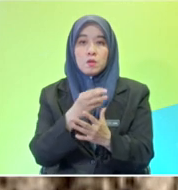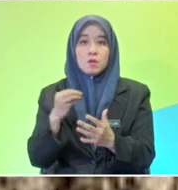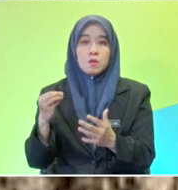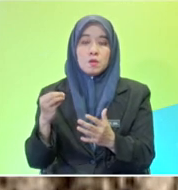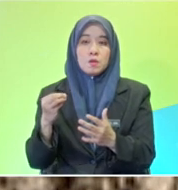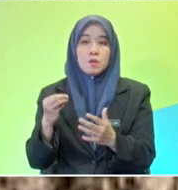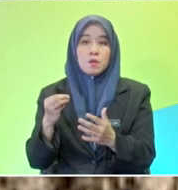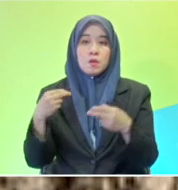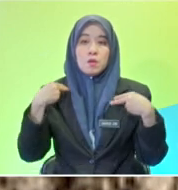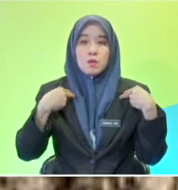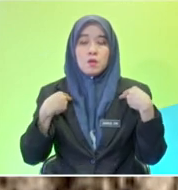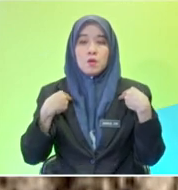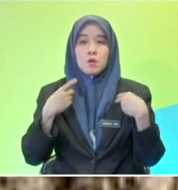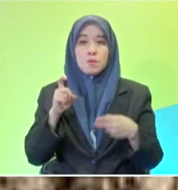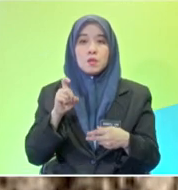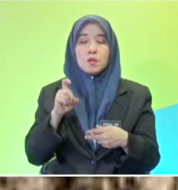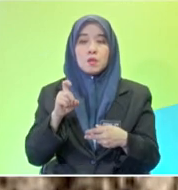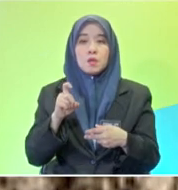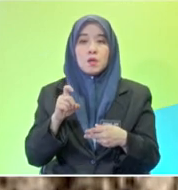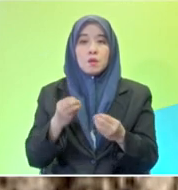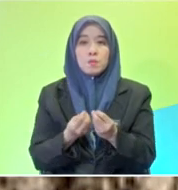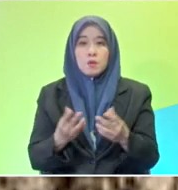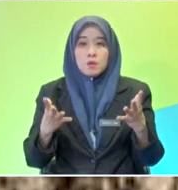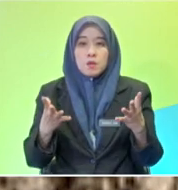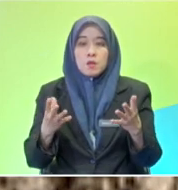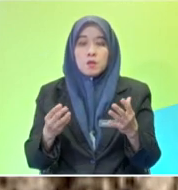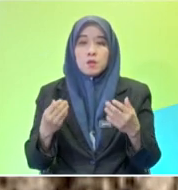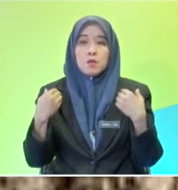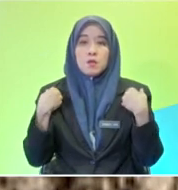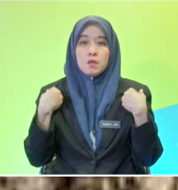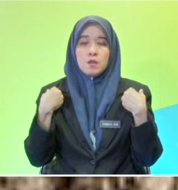Okey, manakala bagi pasir mengandungi